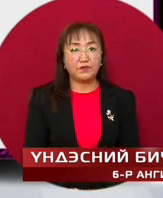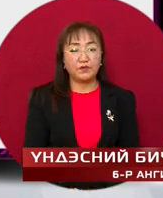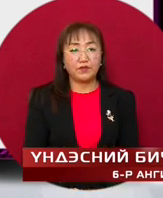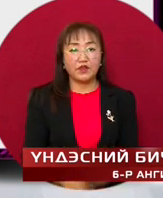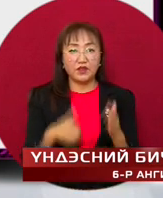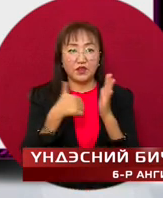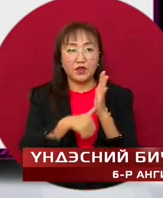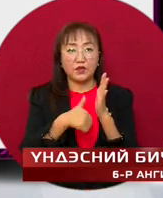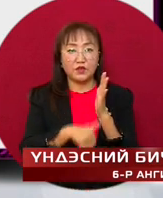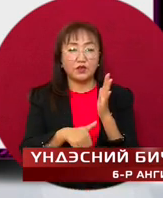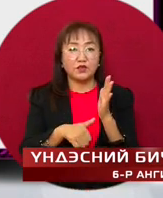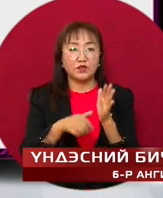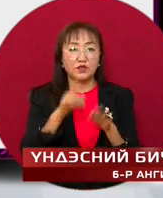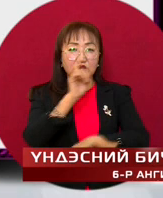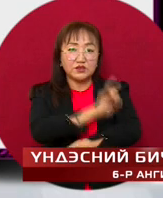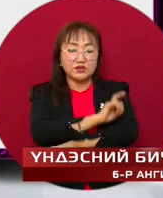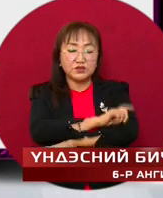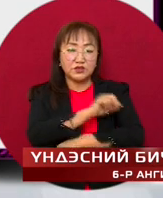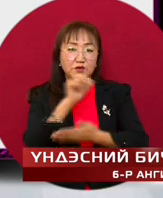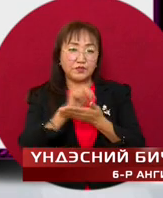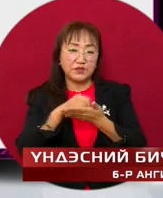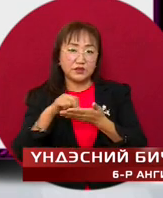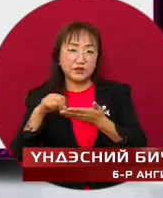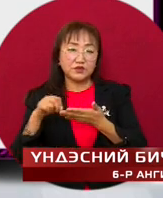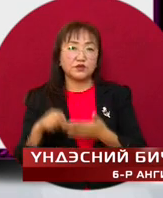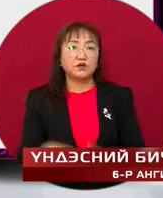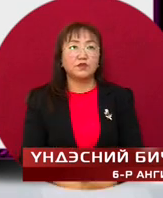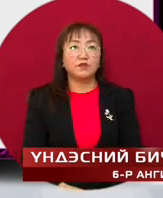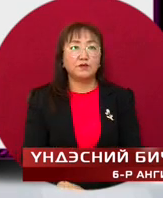Дэвтэрт хичээл бичив. Би